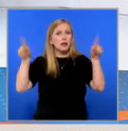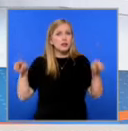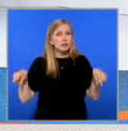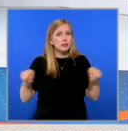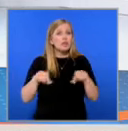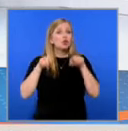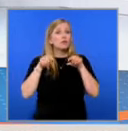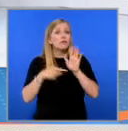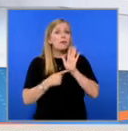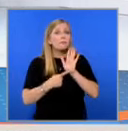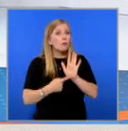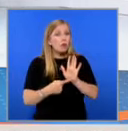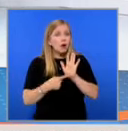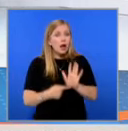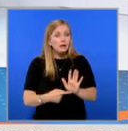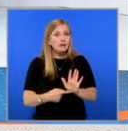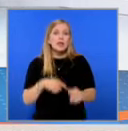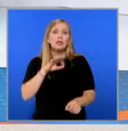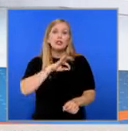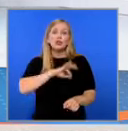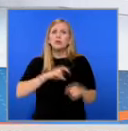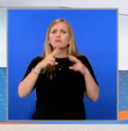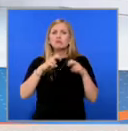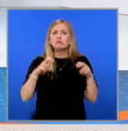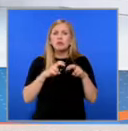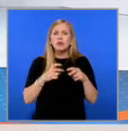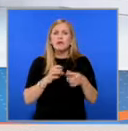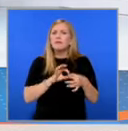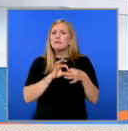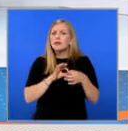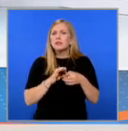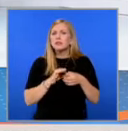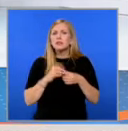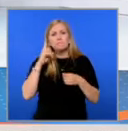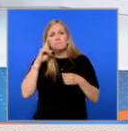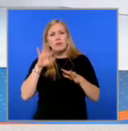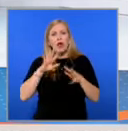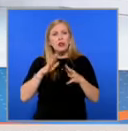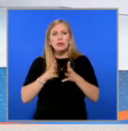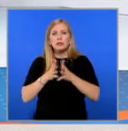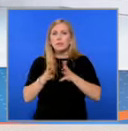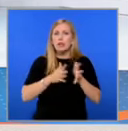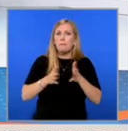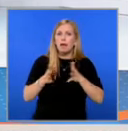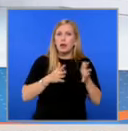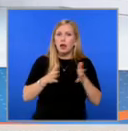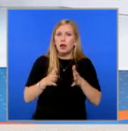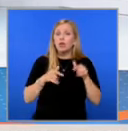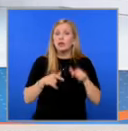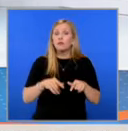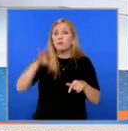показват резултатите от проучване на тренд посветено на нагласите на българите проучването е по поръчка на вестник